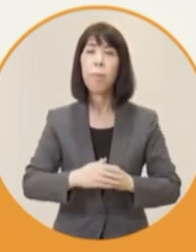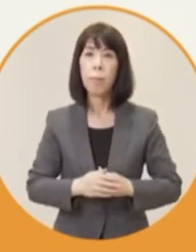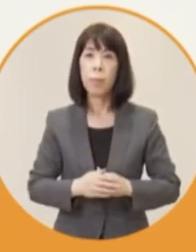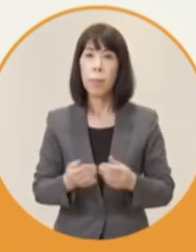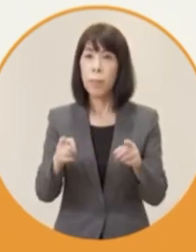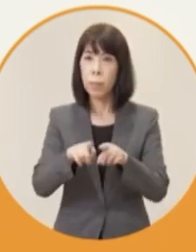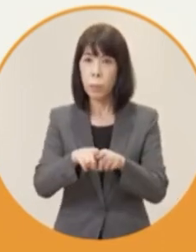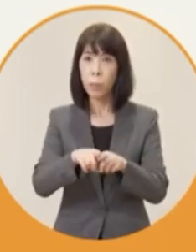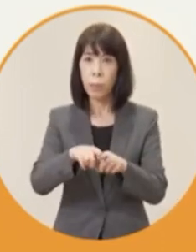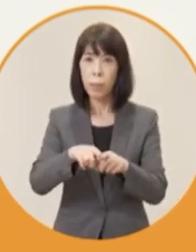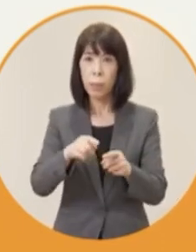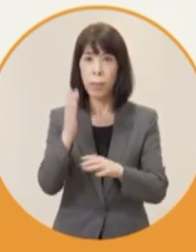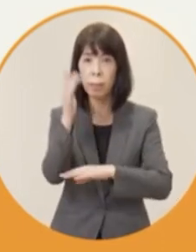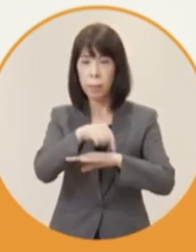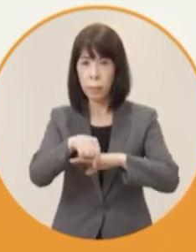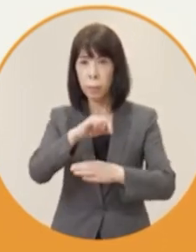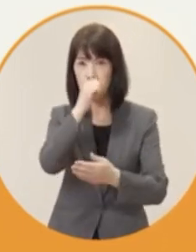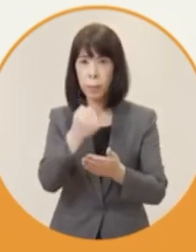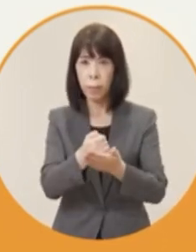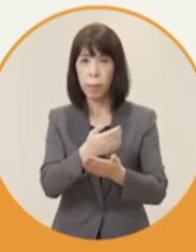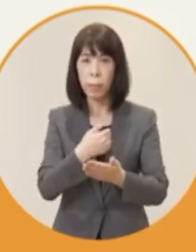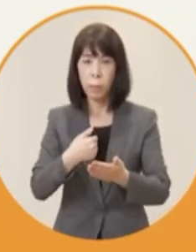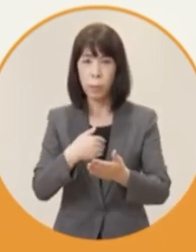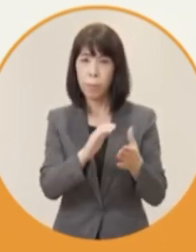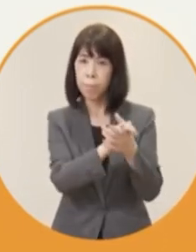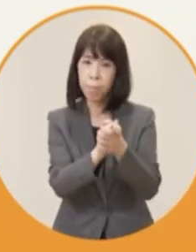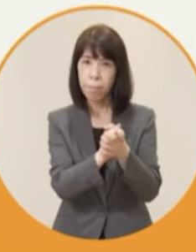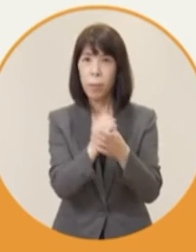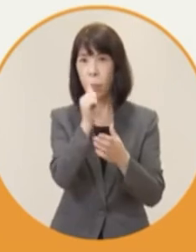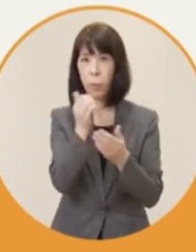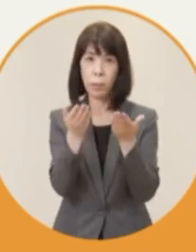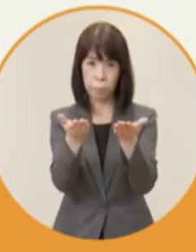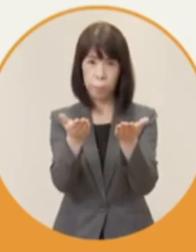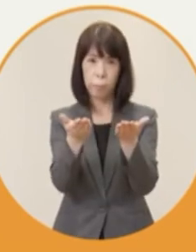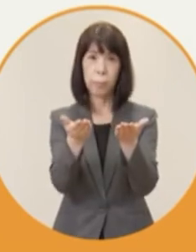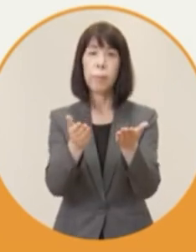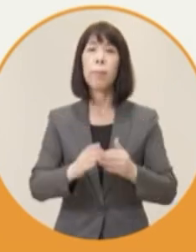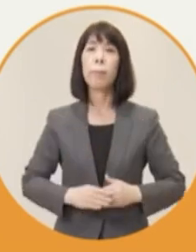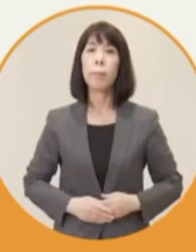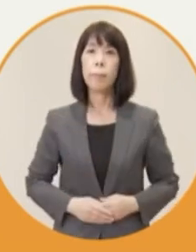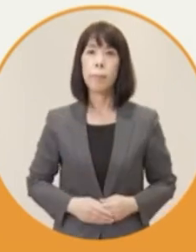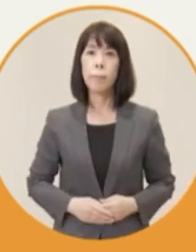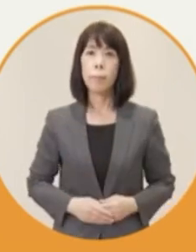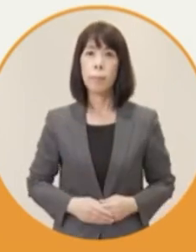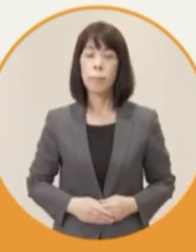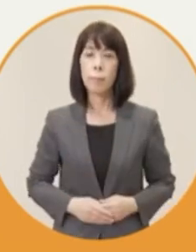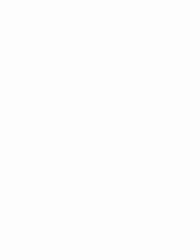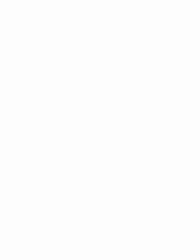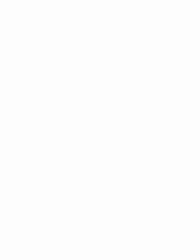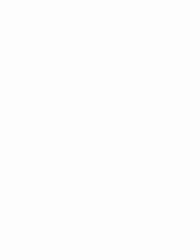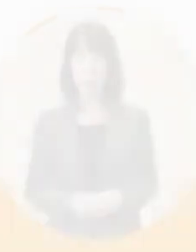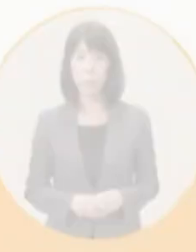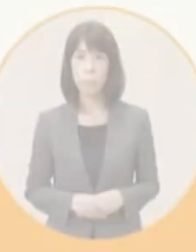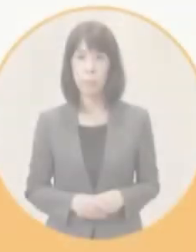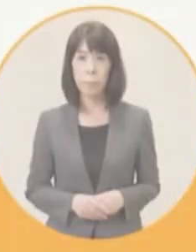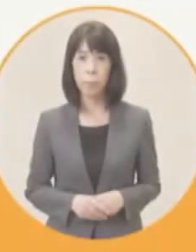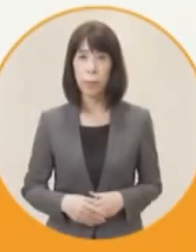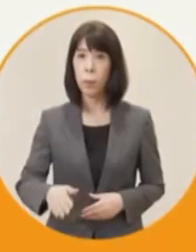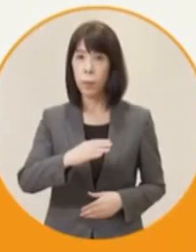。共に政策を実現していく私たちの心強い仲間を紹介します。